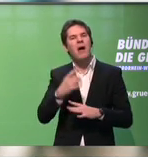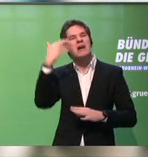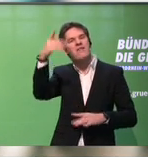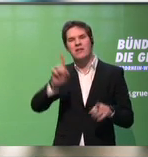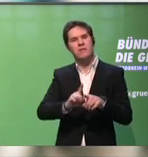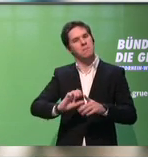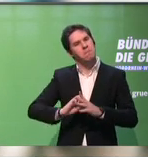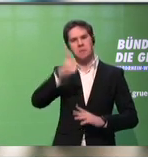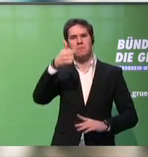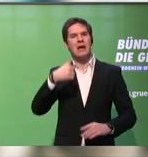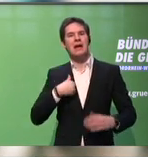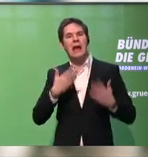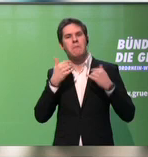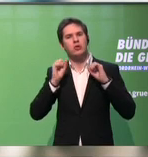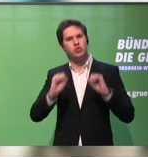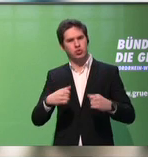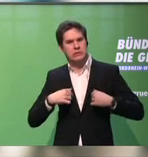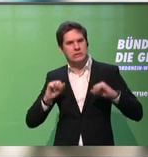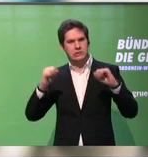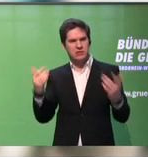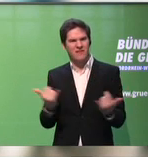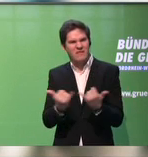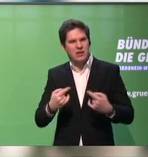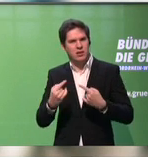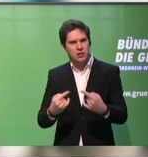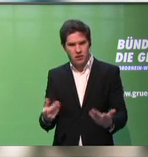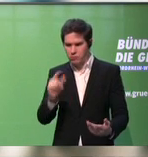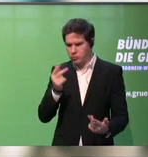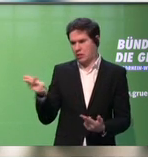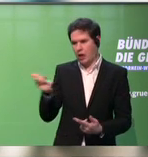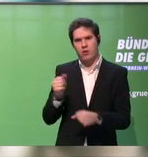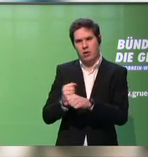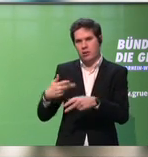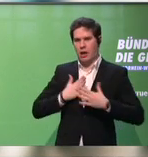wird? Das wäre sozusagen die Frage, die ihr euch alle überlegen könnt.